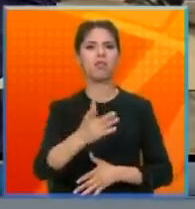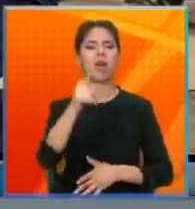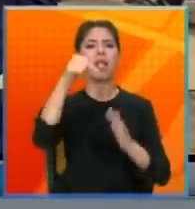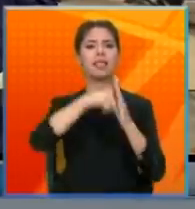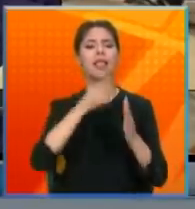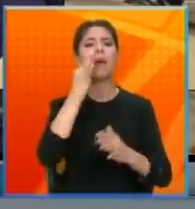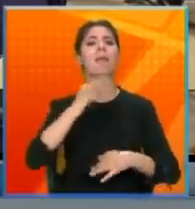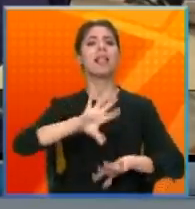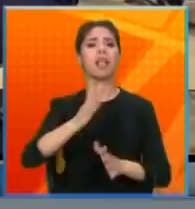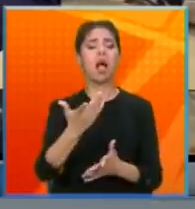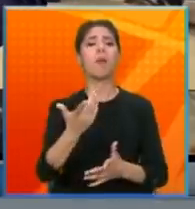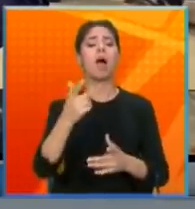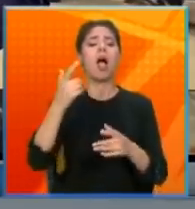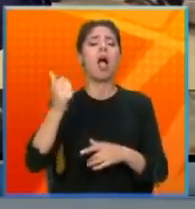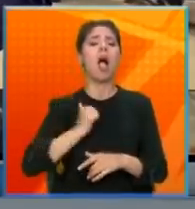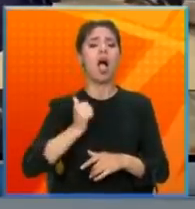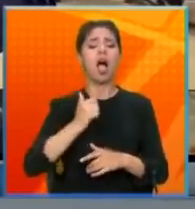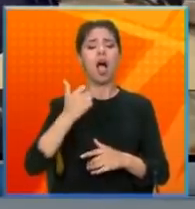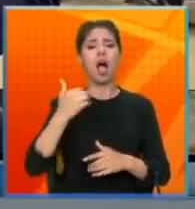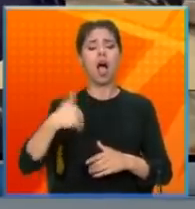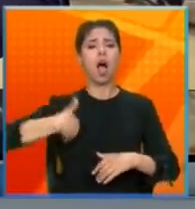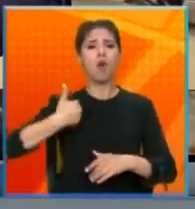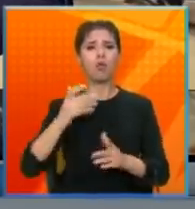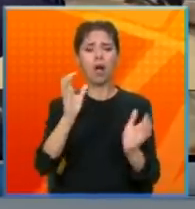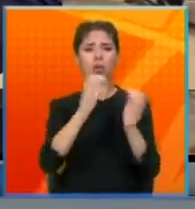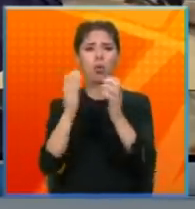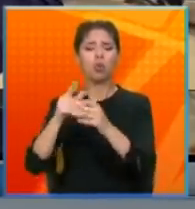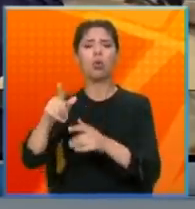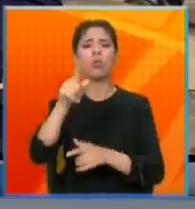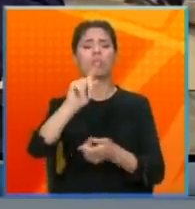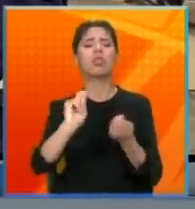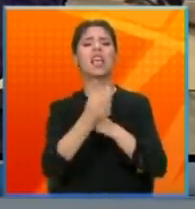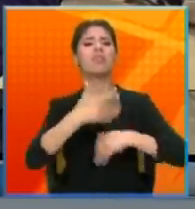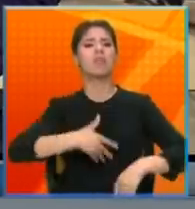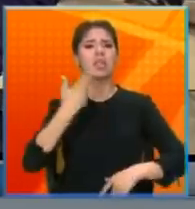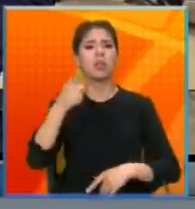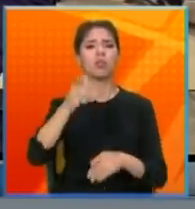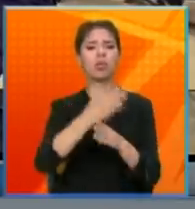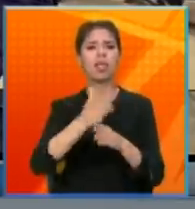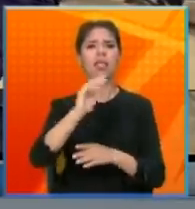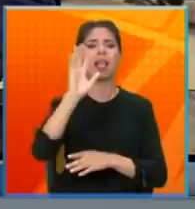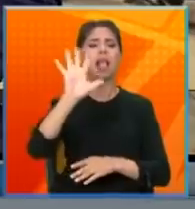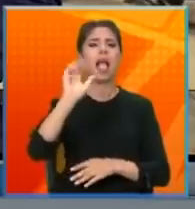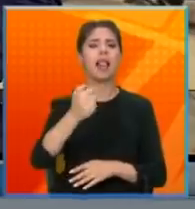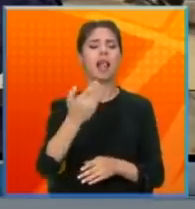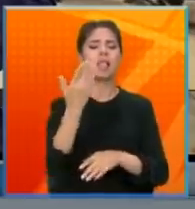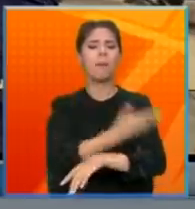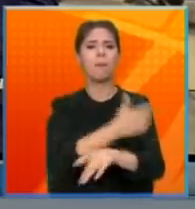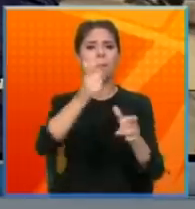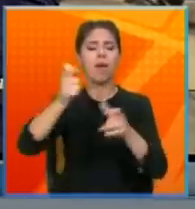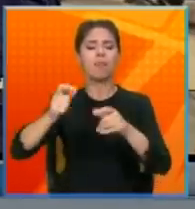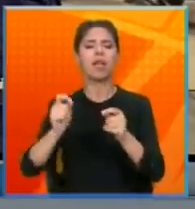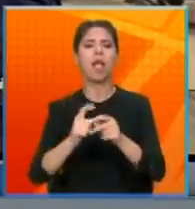Detaylar belli değil ancak barolar o kurulu düzenin değişmesini istemiyor. Tam da bu nedenle 56 kentin baro başkanı ve üyeleri